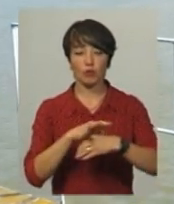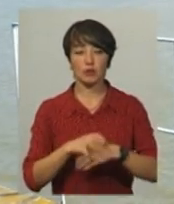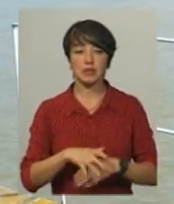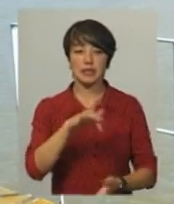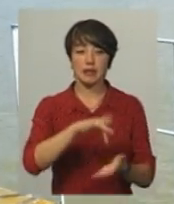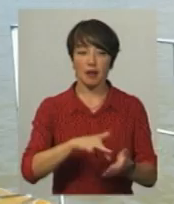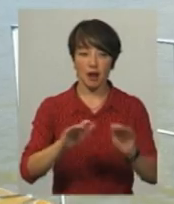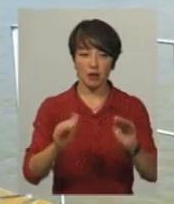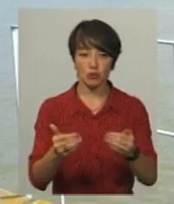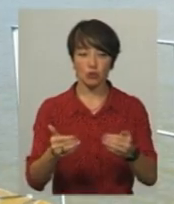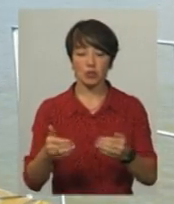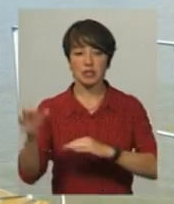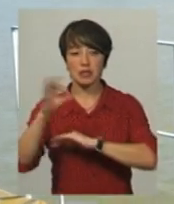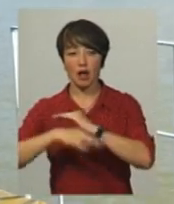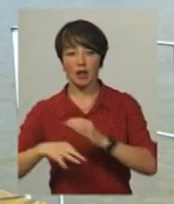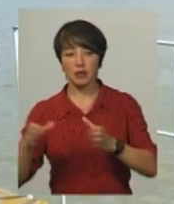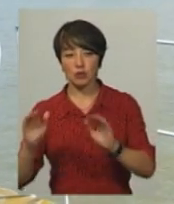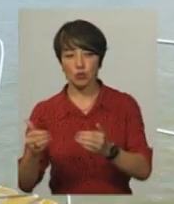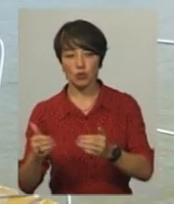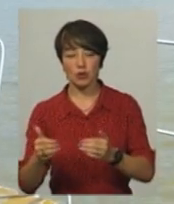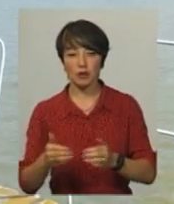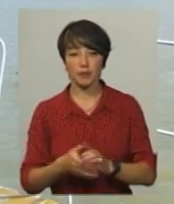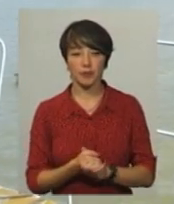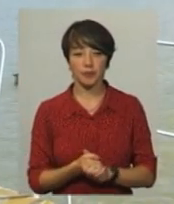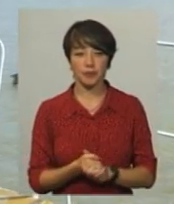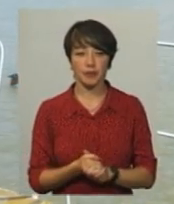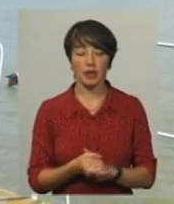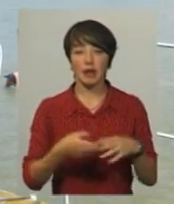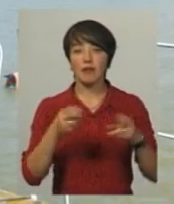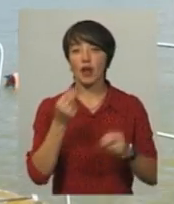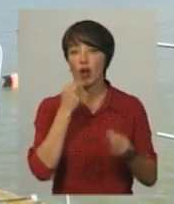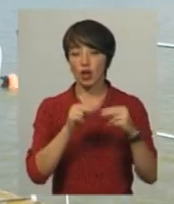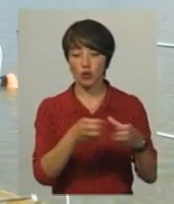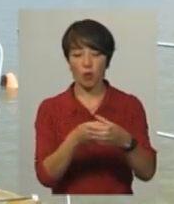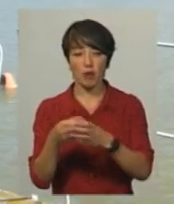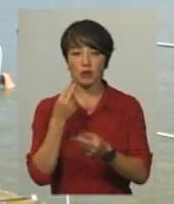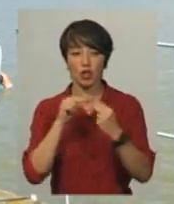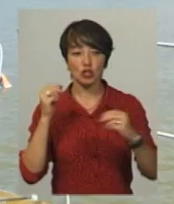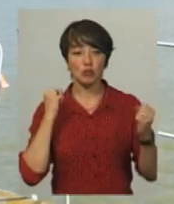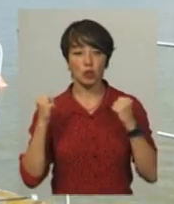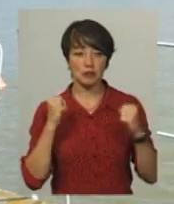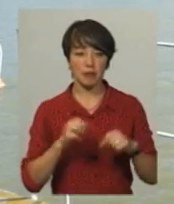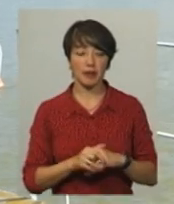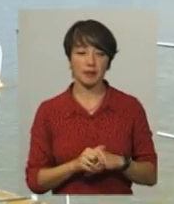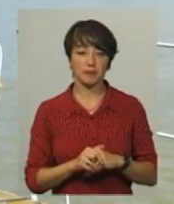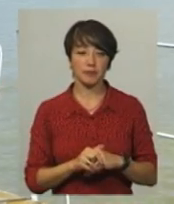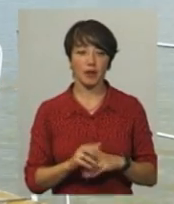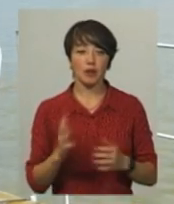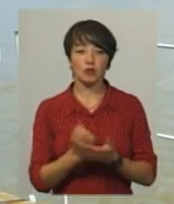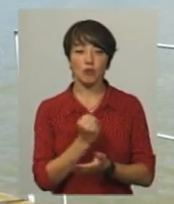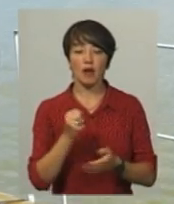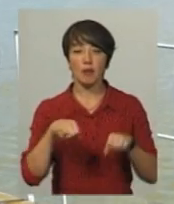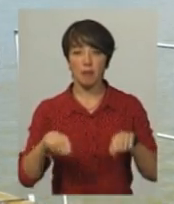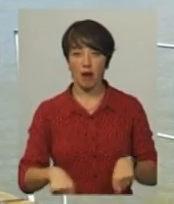центральна зона, західна зона і так далі, де кращі команди та кращі спортсмени здобували право